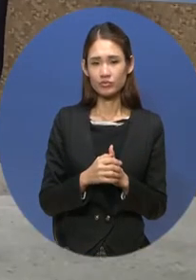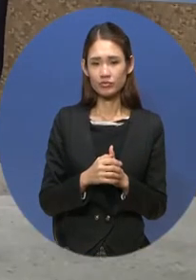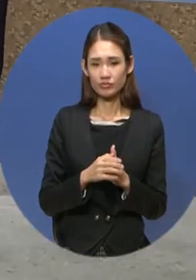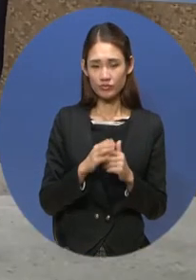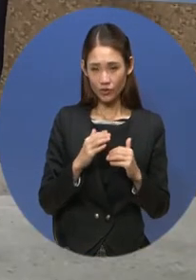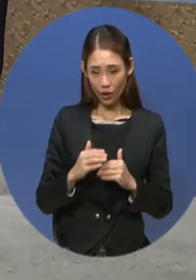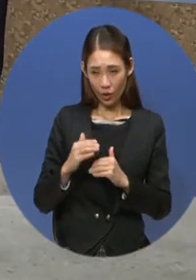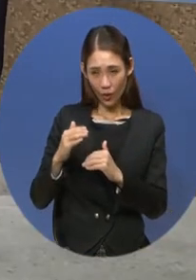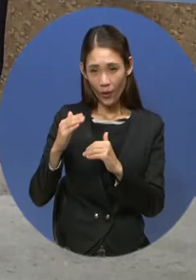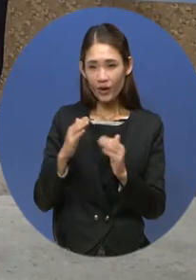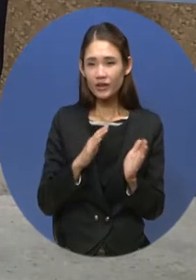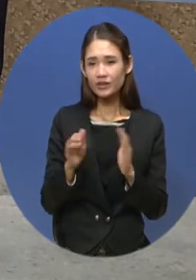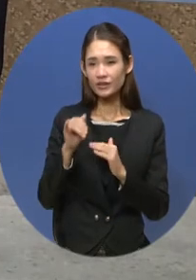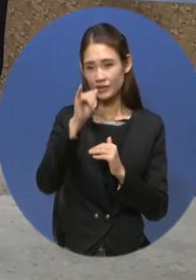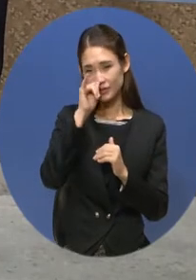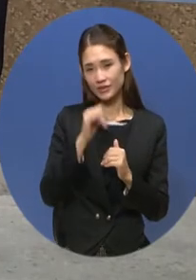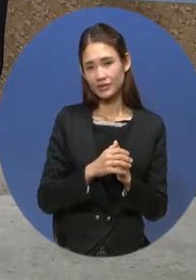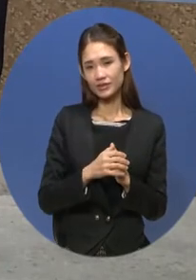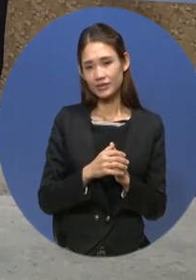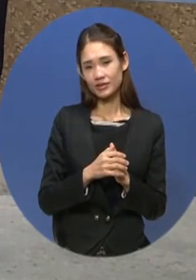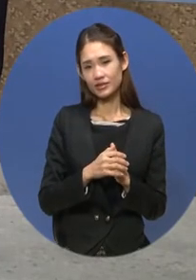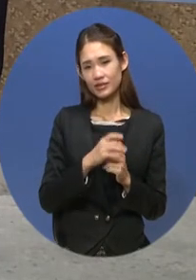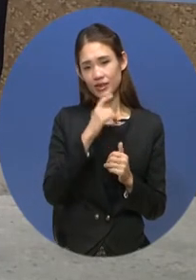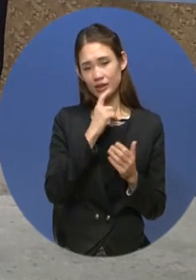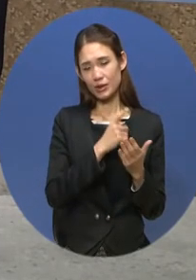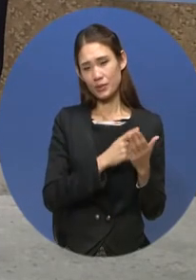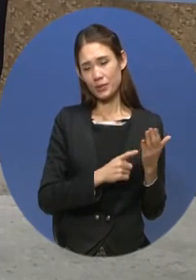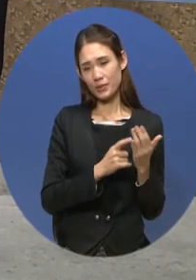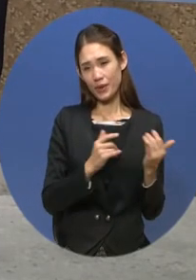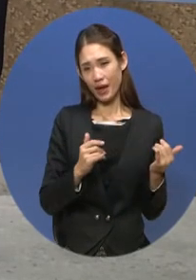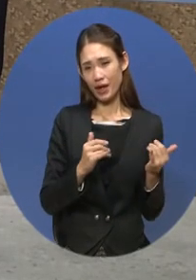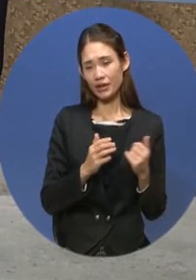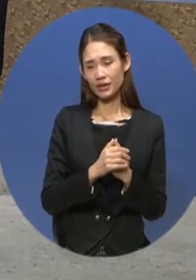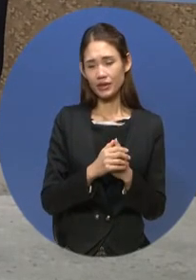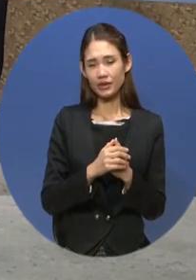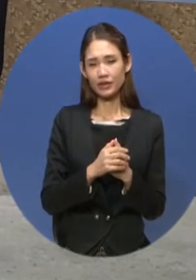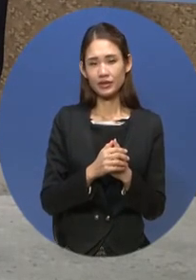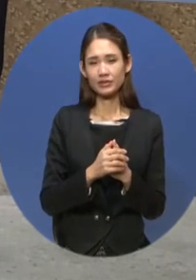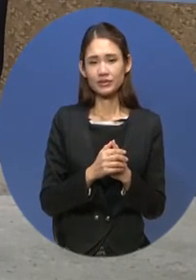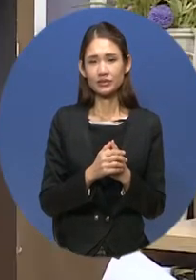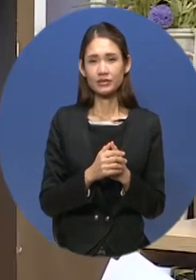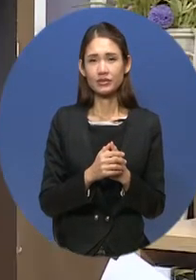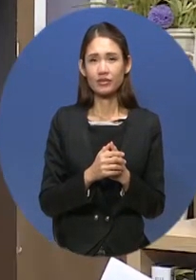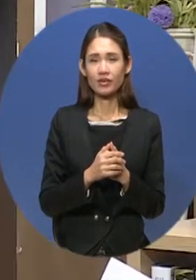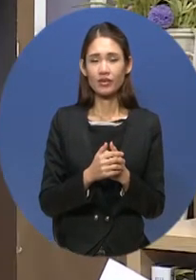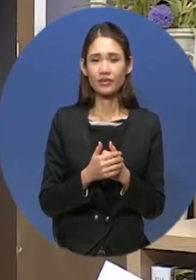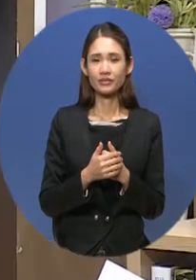진전이 있었네요. 또 너무 이 그러니까 그